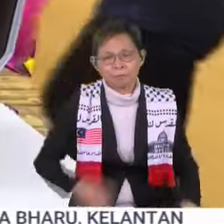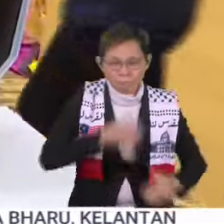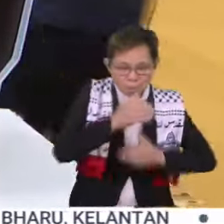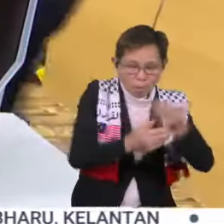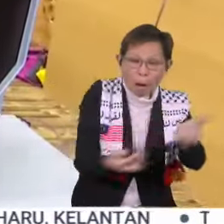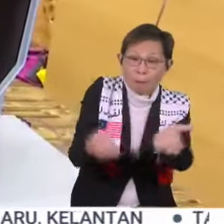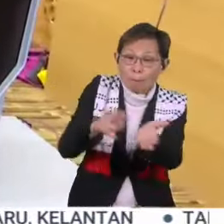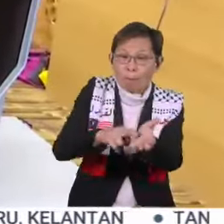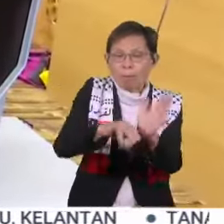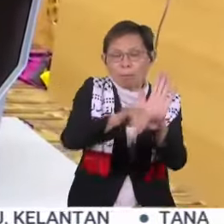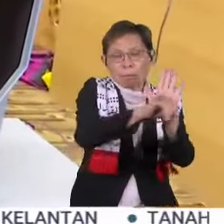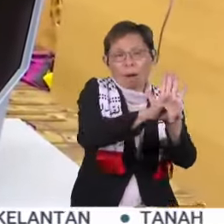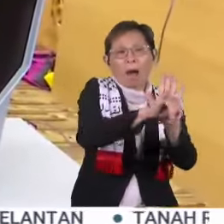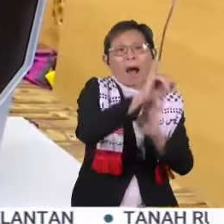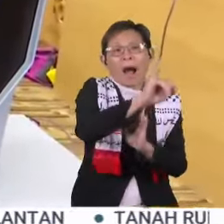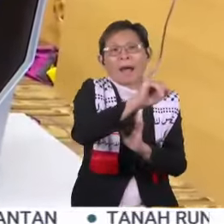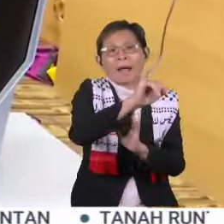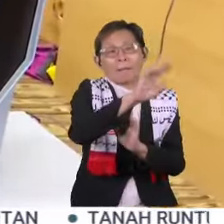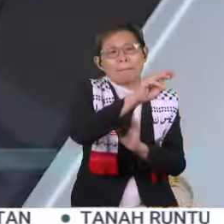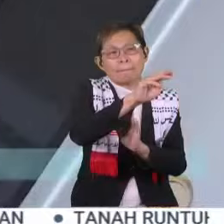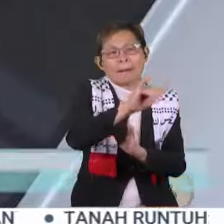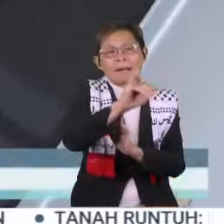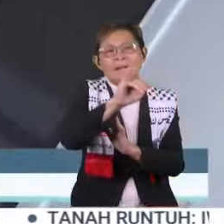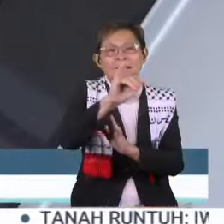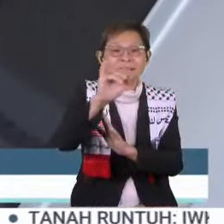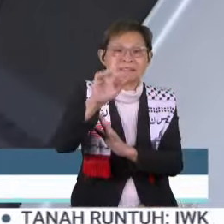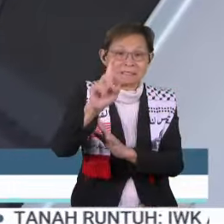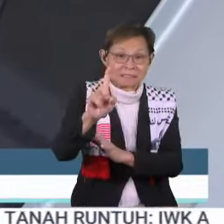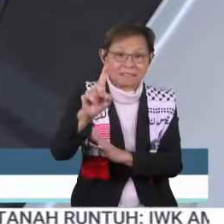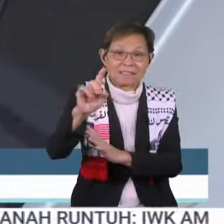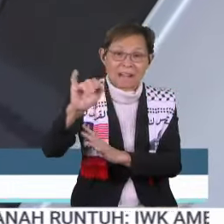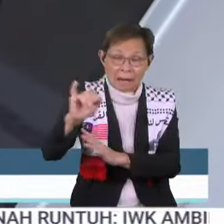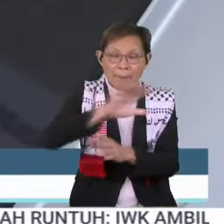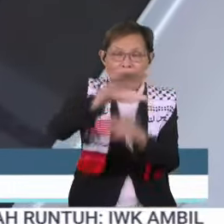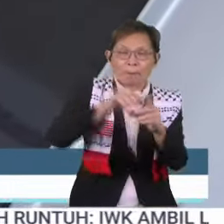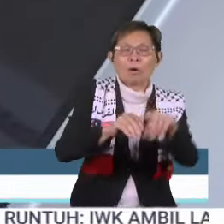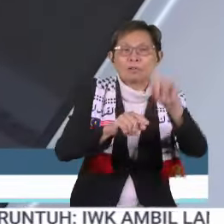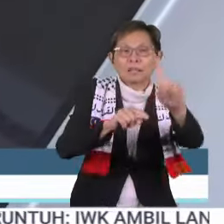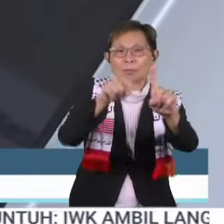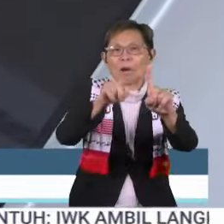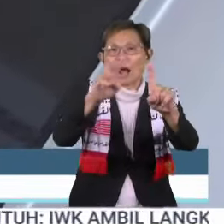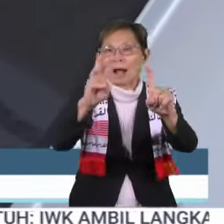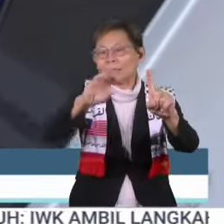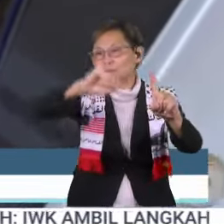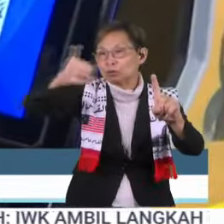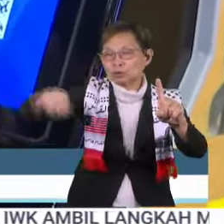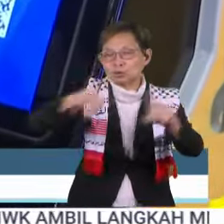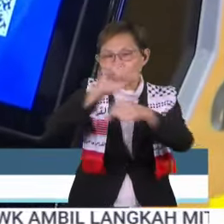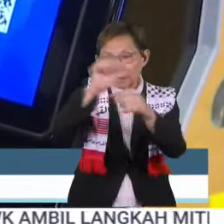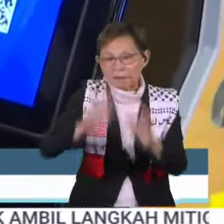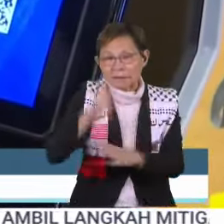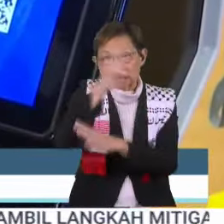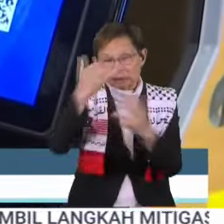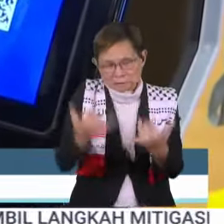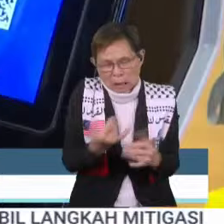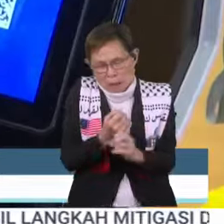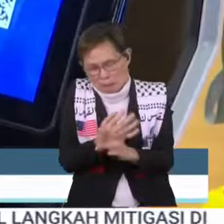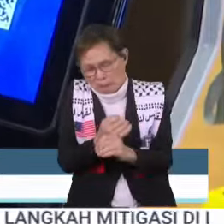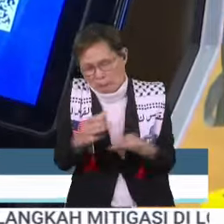Proses pendaftaran Identiti Digital Nasional atau MyDigital ID membabitkan seramai 1.6 juta orang penjawat awam sedang giat